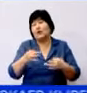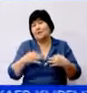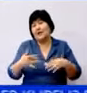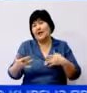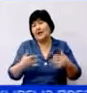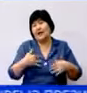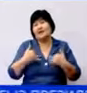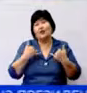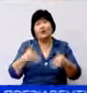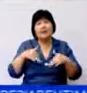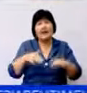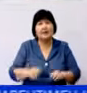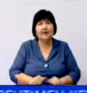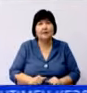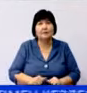концерт ұйымдастырды.